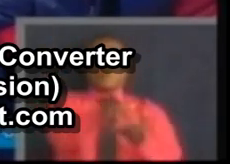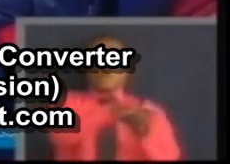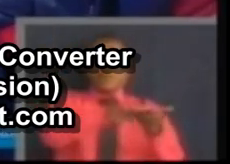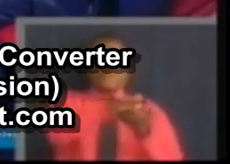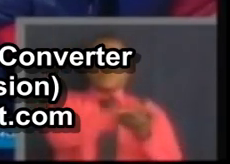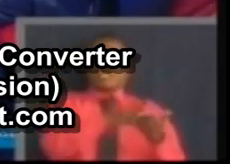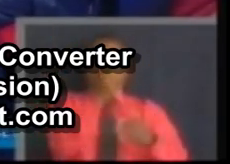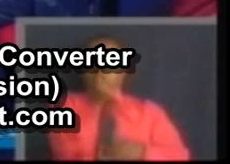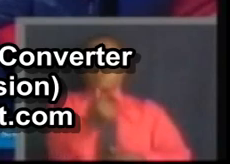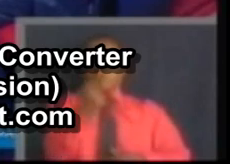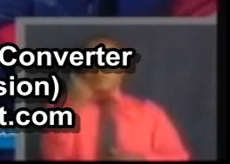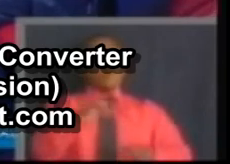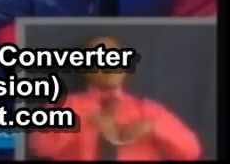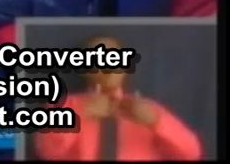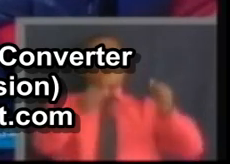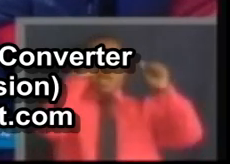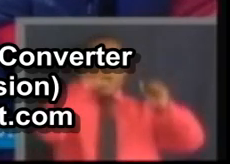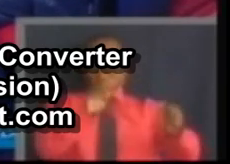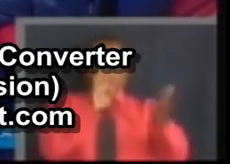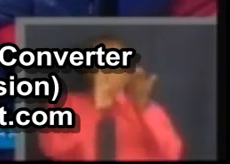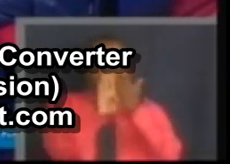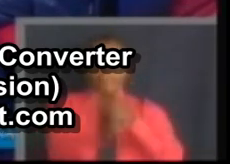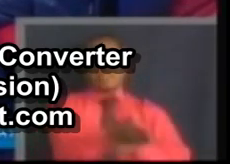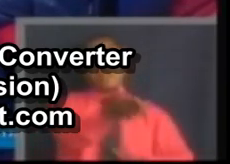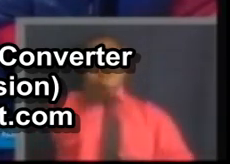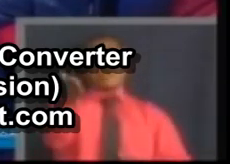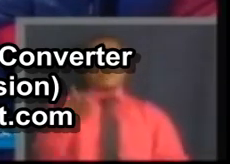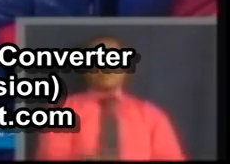madogo madogo una haja ya kuyapinga.